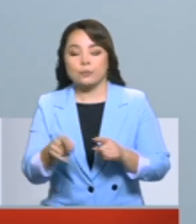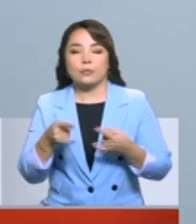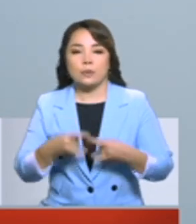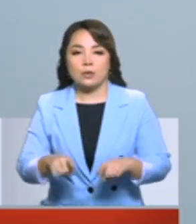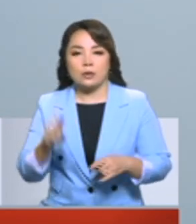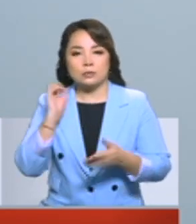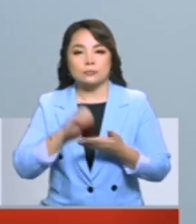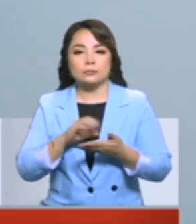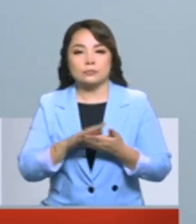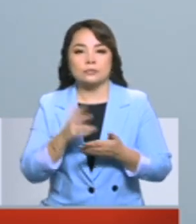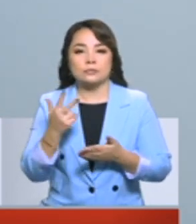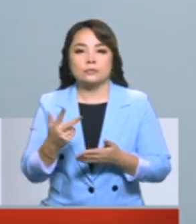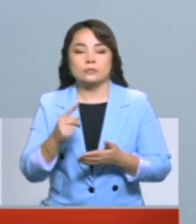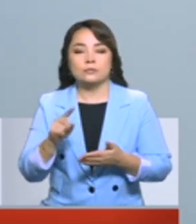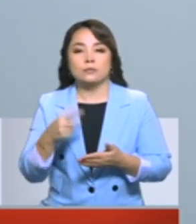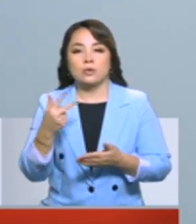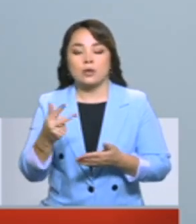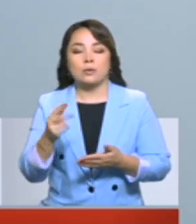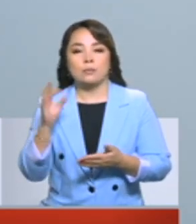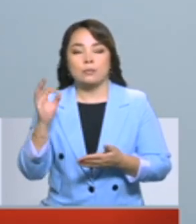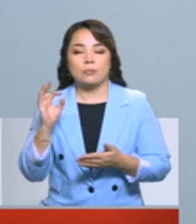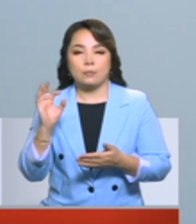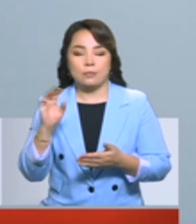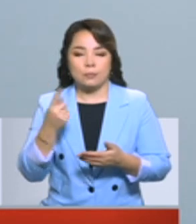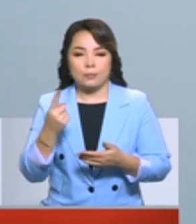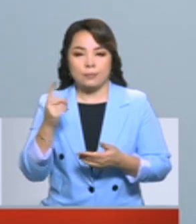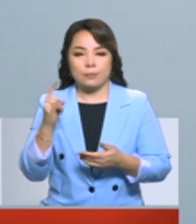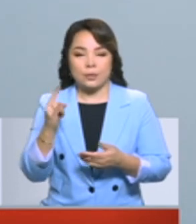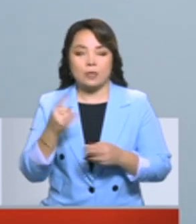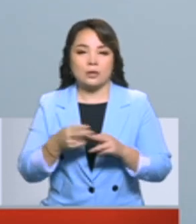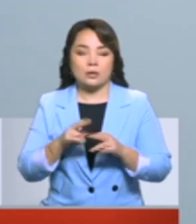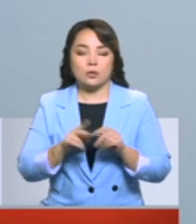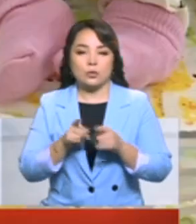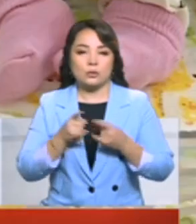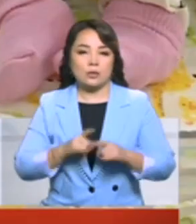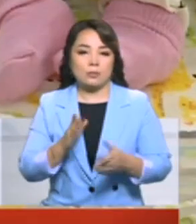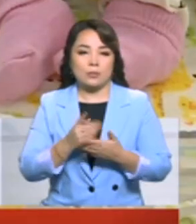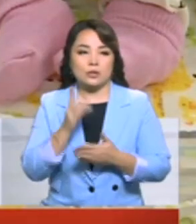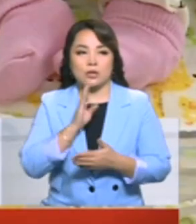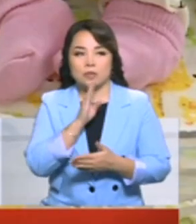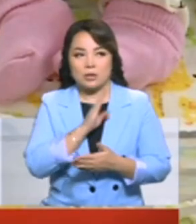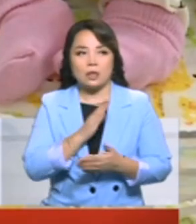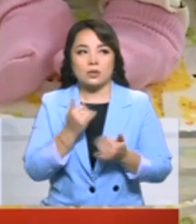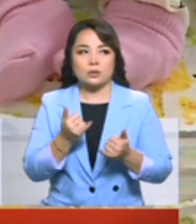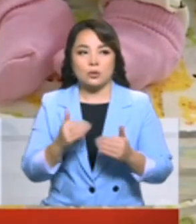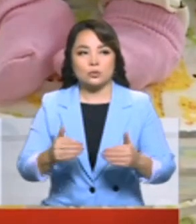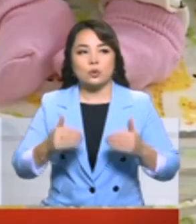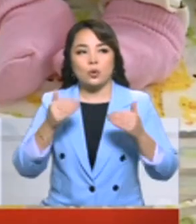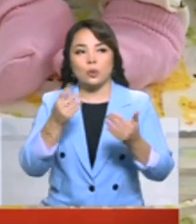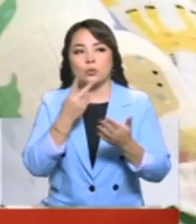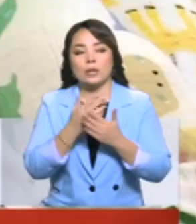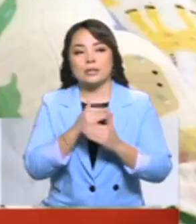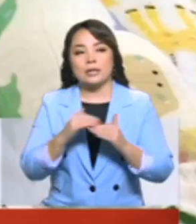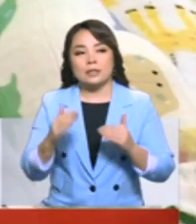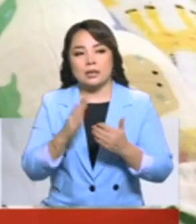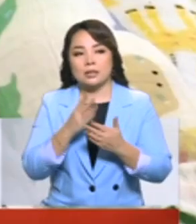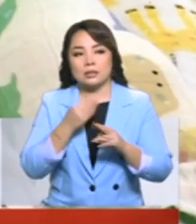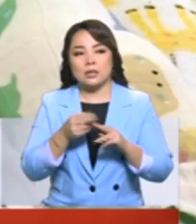жиынтық коэффициенті 3-3 балаға жеткен болатын бір әйелге шаққандағы. Қазіргі таңда бұл көрсеткіште жоғары деңгейдің